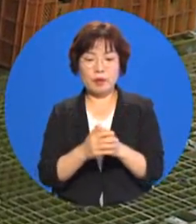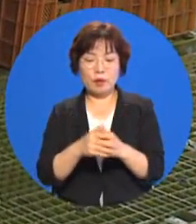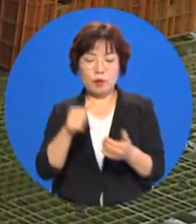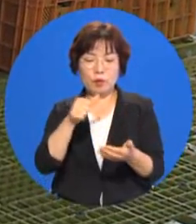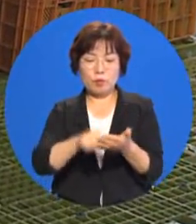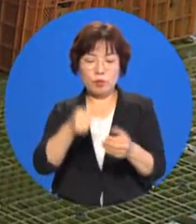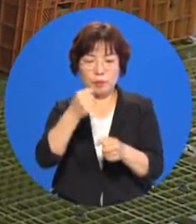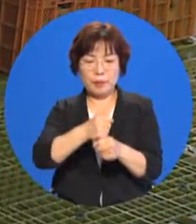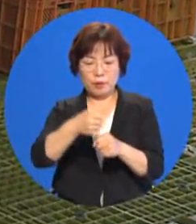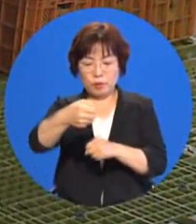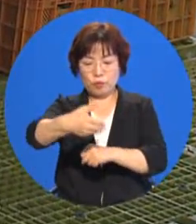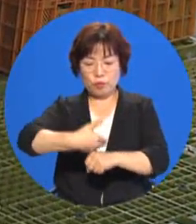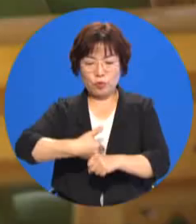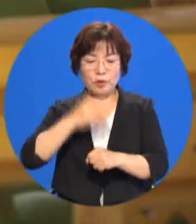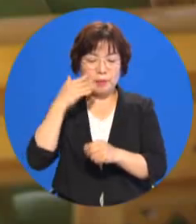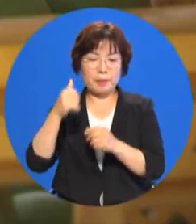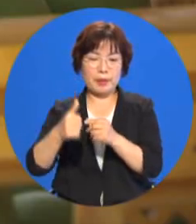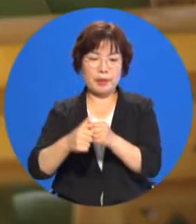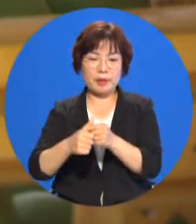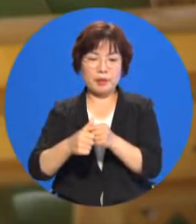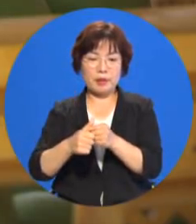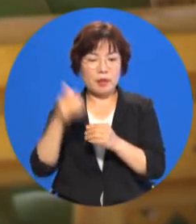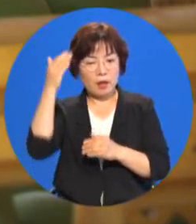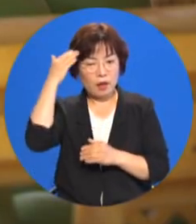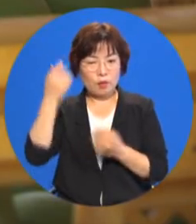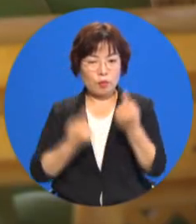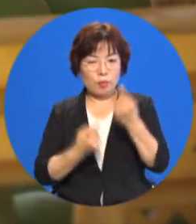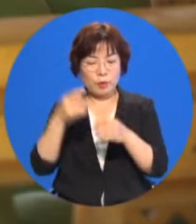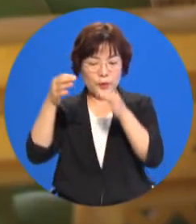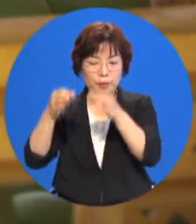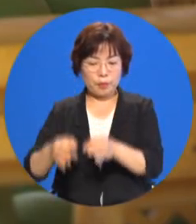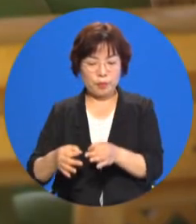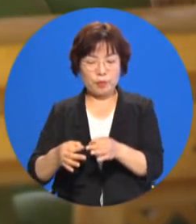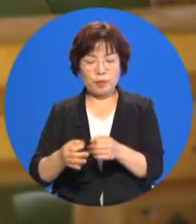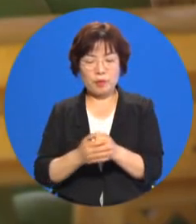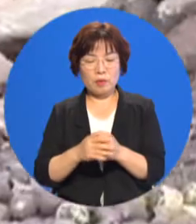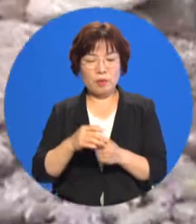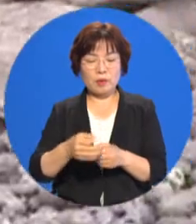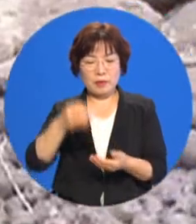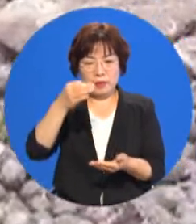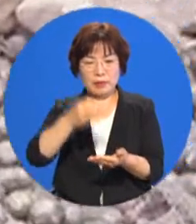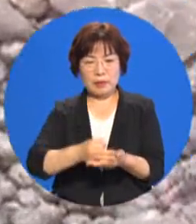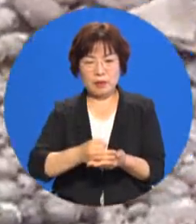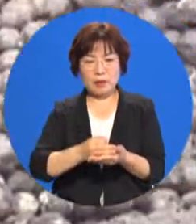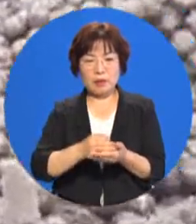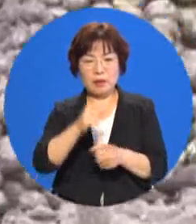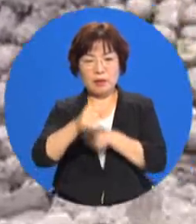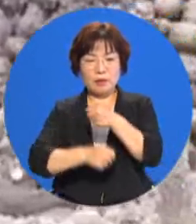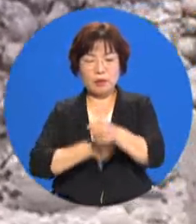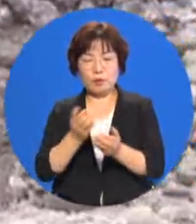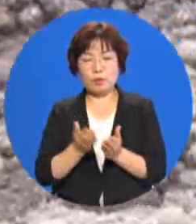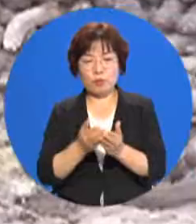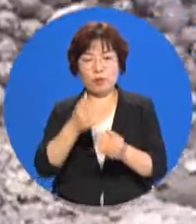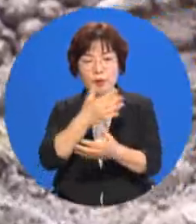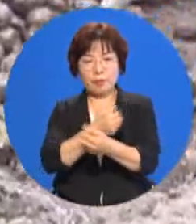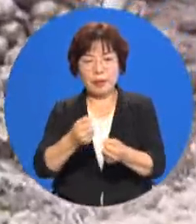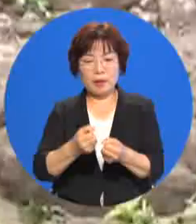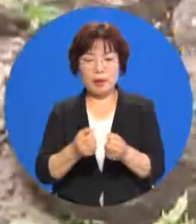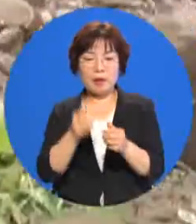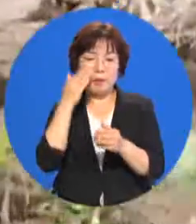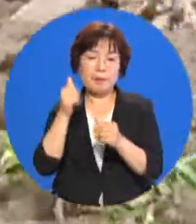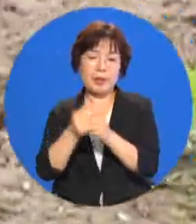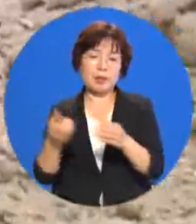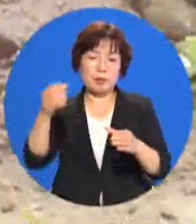상태로 들어오고 있는 수입 매실 역시 국산 매실의 가격 하락을 부채질하고 있다며 FTA PF 품목에 매실을 포함시켜줄